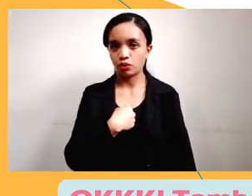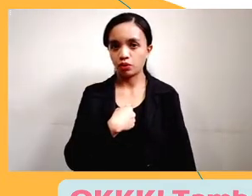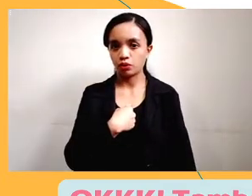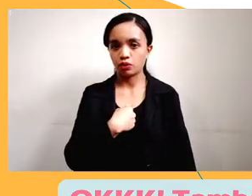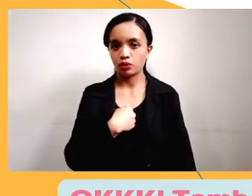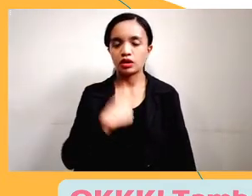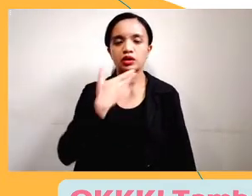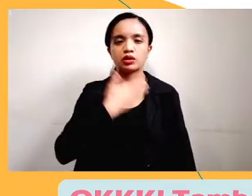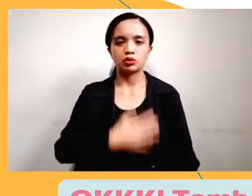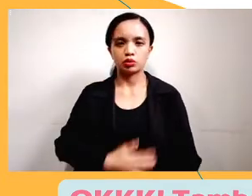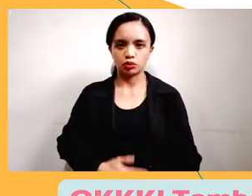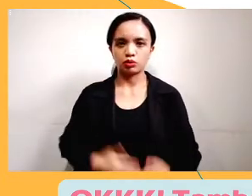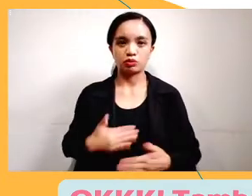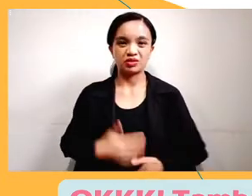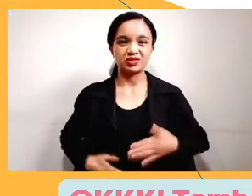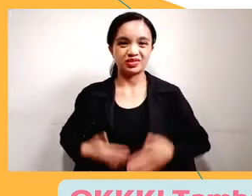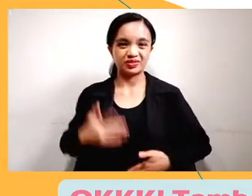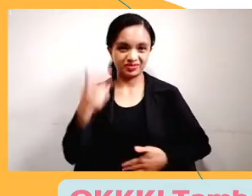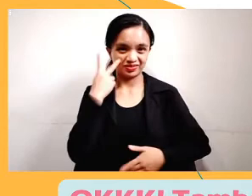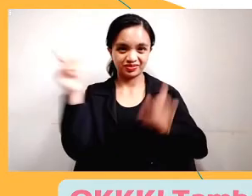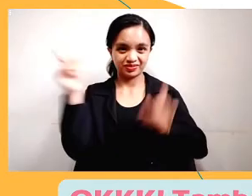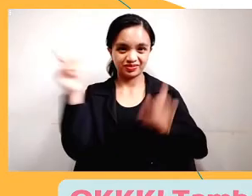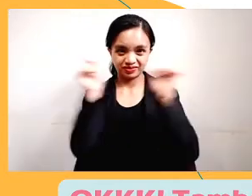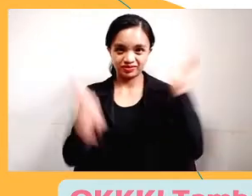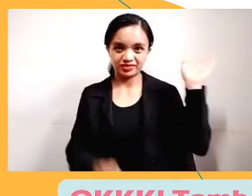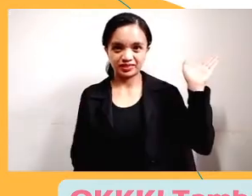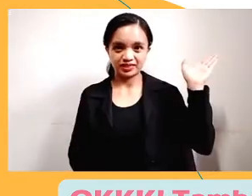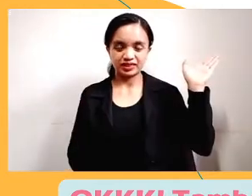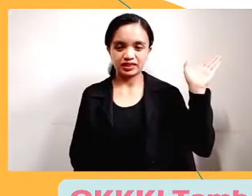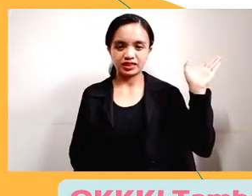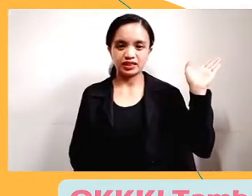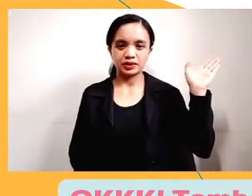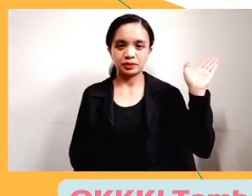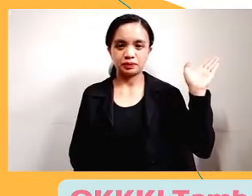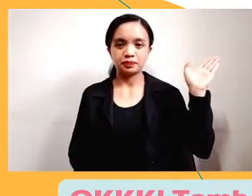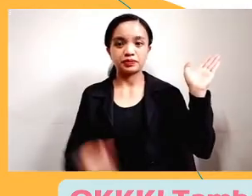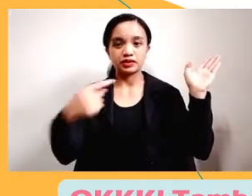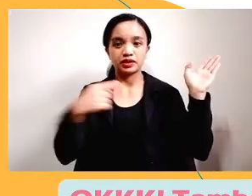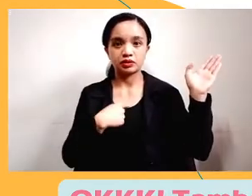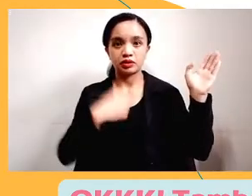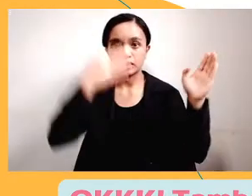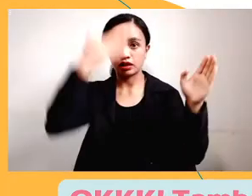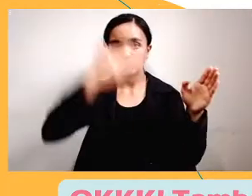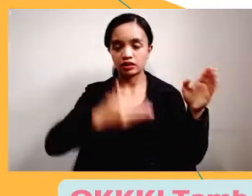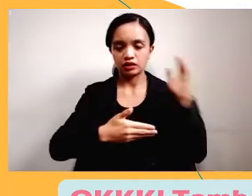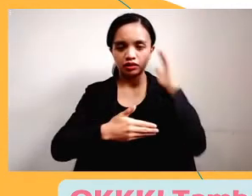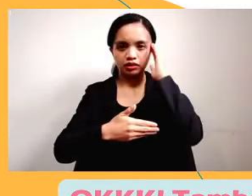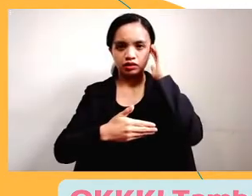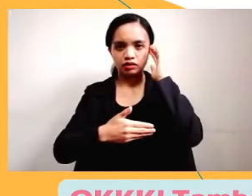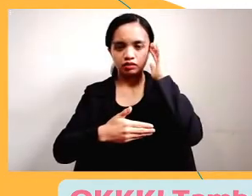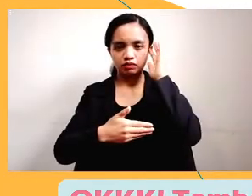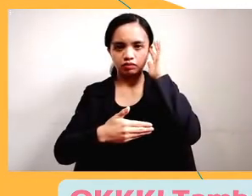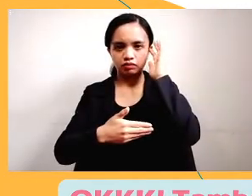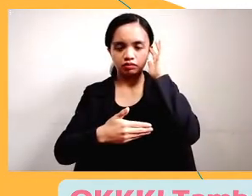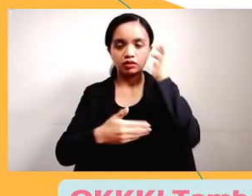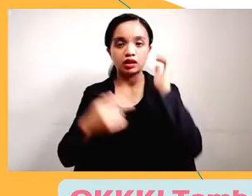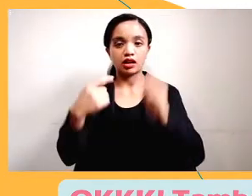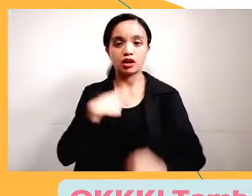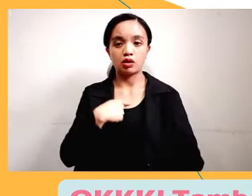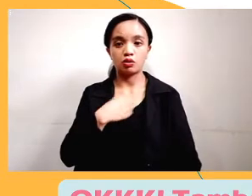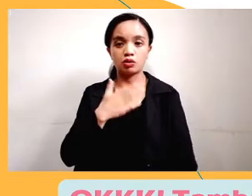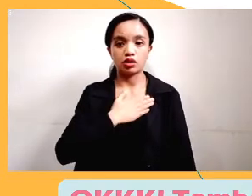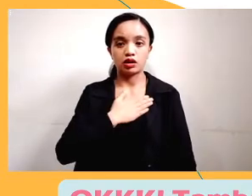gutom. Ano yung conjunction natin? Nag-step ako paharapan. Sapa. Ako